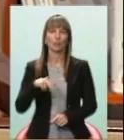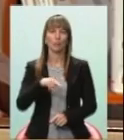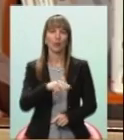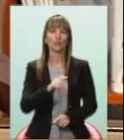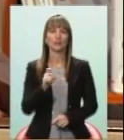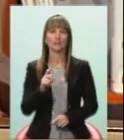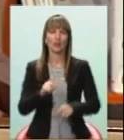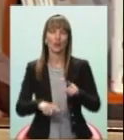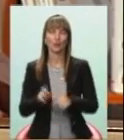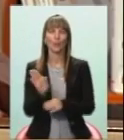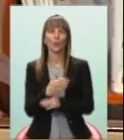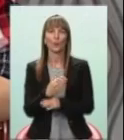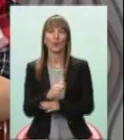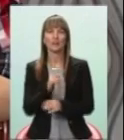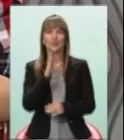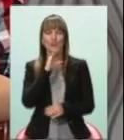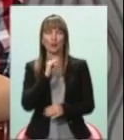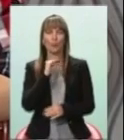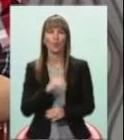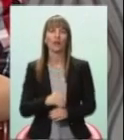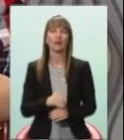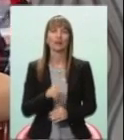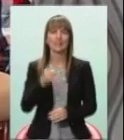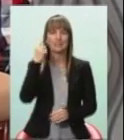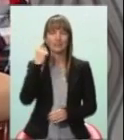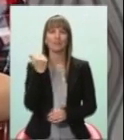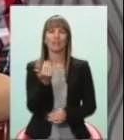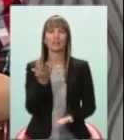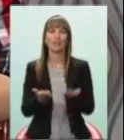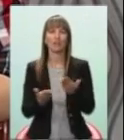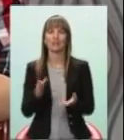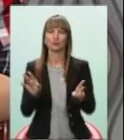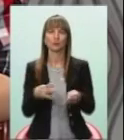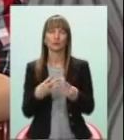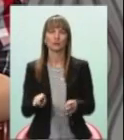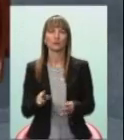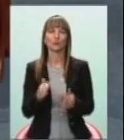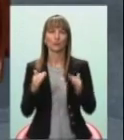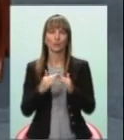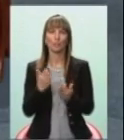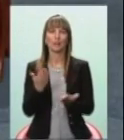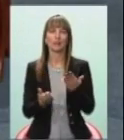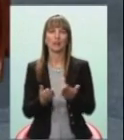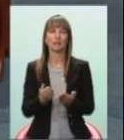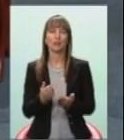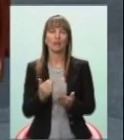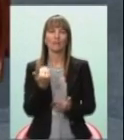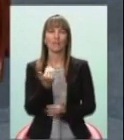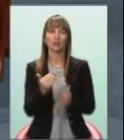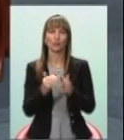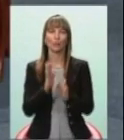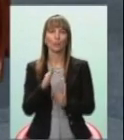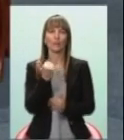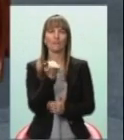родителями. Гуляти з цуциком. Ти знаєш, вам, напевне, не понадобиться, ну, взагалі не знадобиться будильник, якщо ваш цуцик буде вас сам